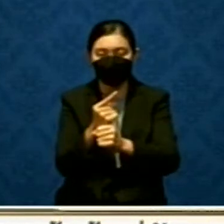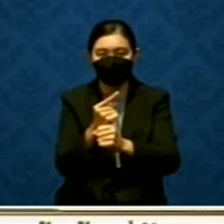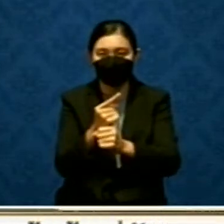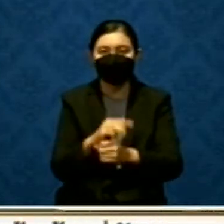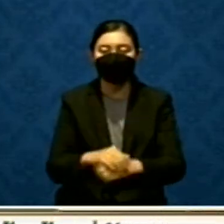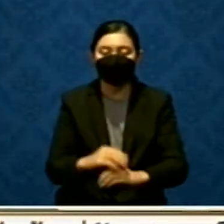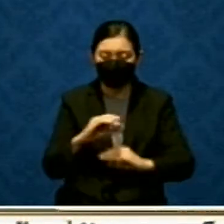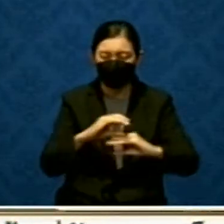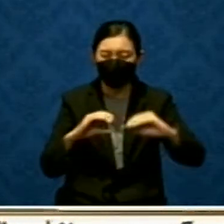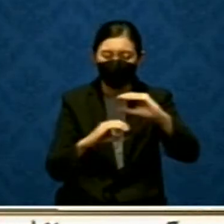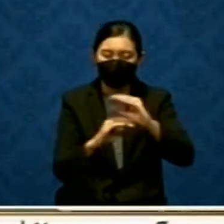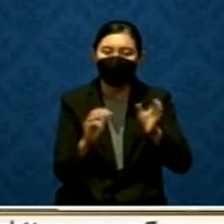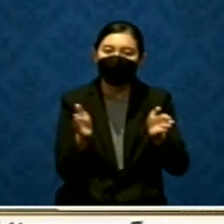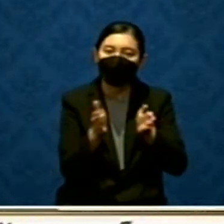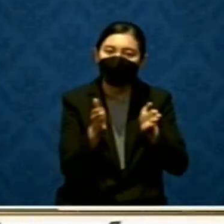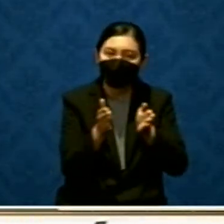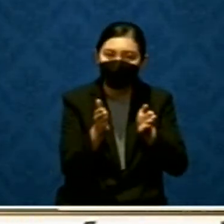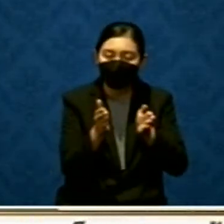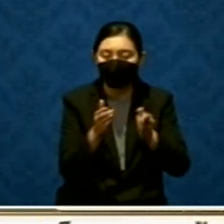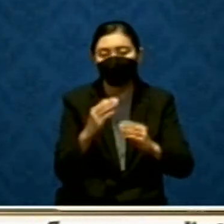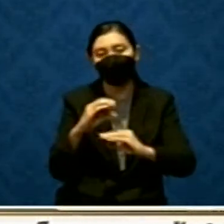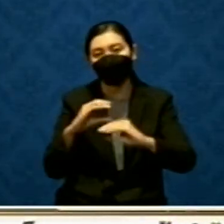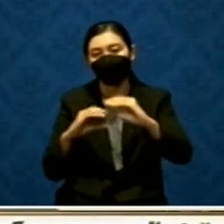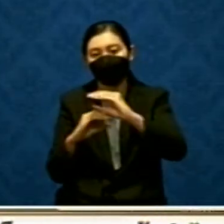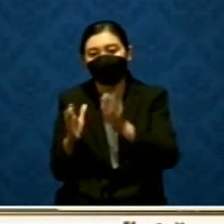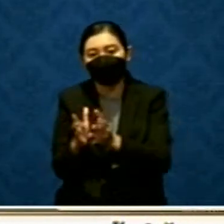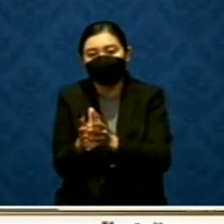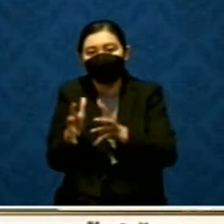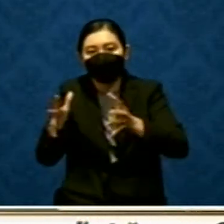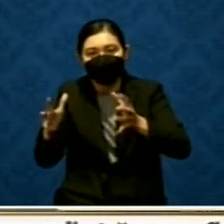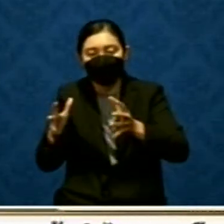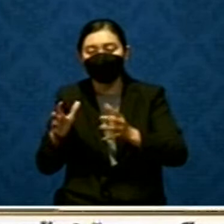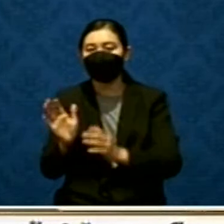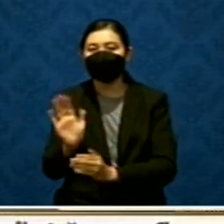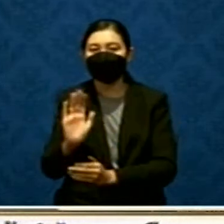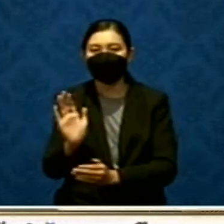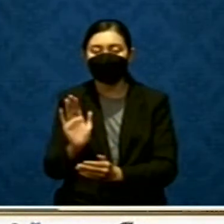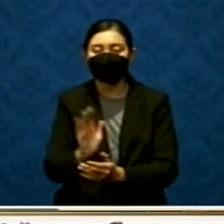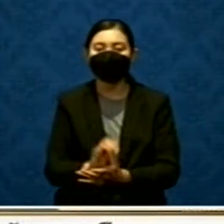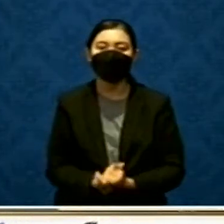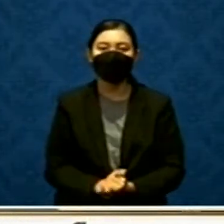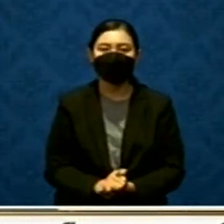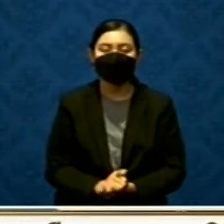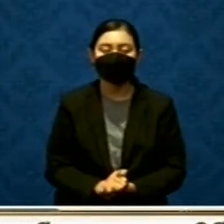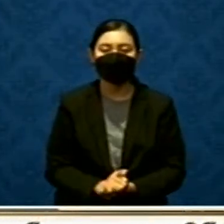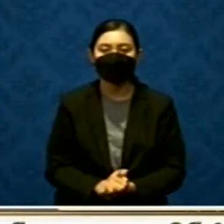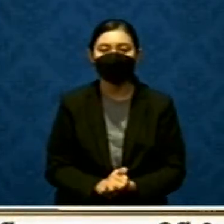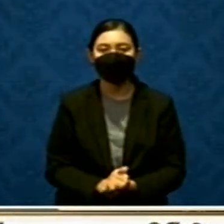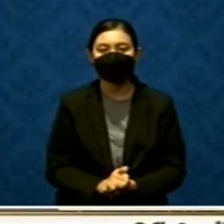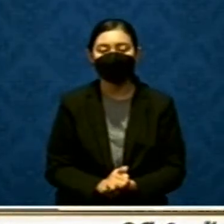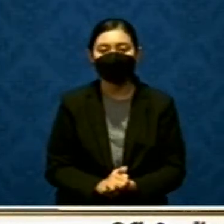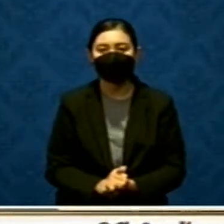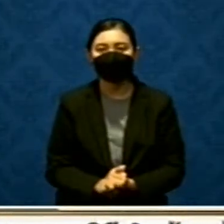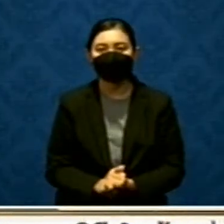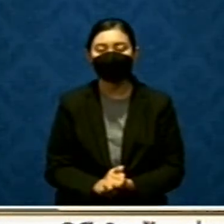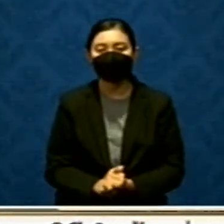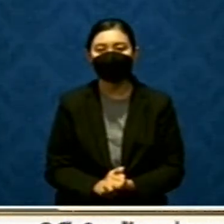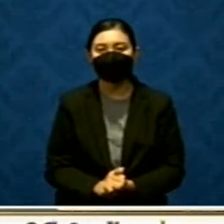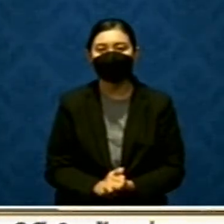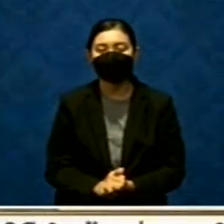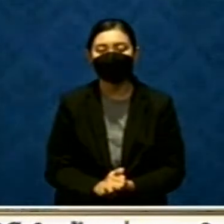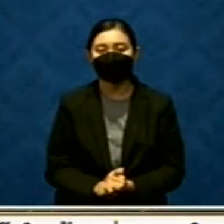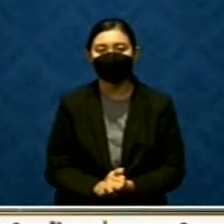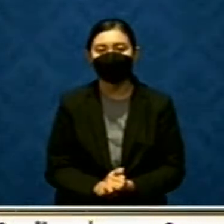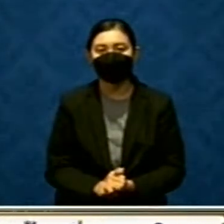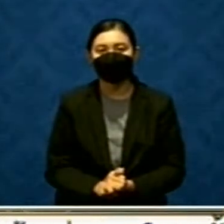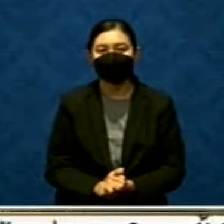ญ่นะครับก็เป็นเรื่องที่เรียนให้เห็นนะครับส่วนกรณีที่อยากจะเรียนท่านประธานยืนยันอีกครั้งหนึ่งนะครับว่า